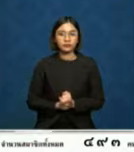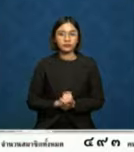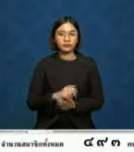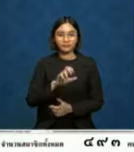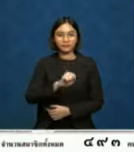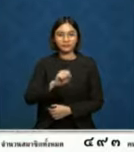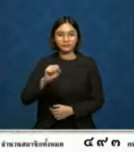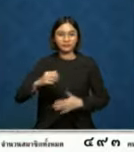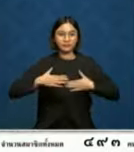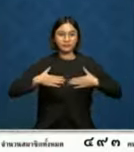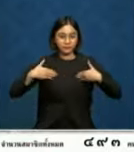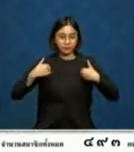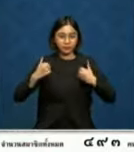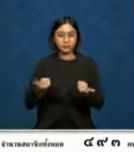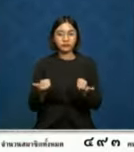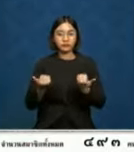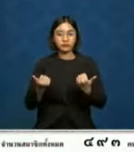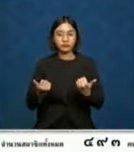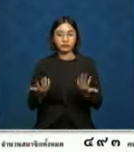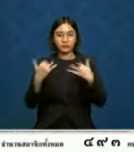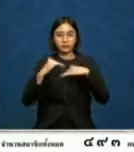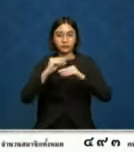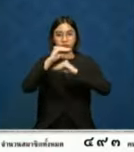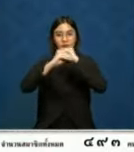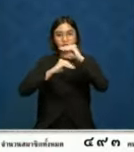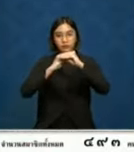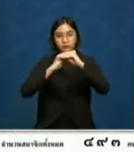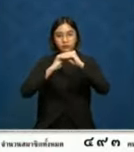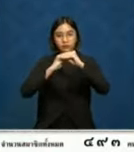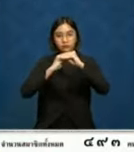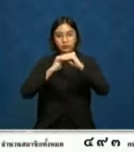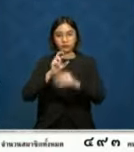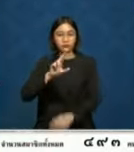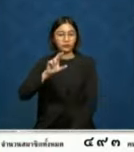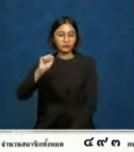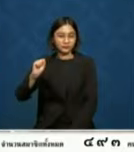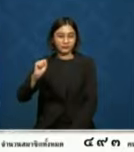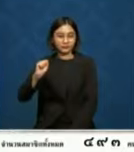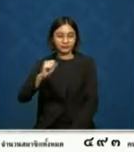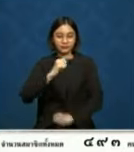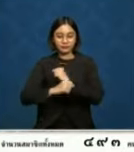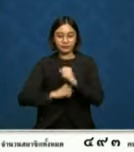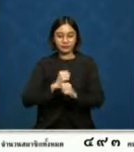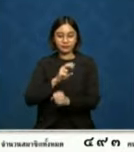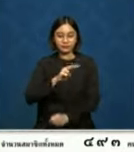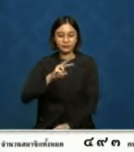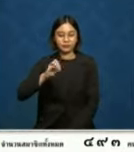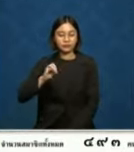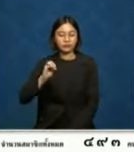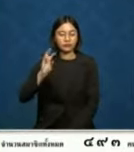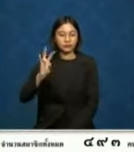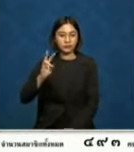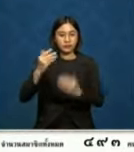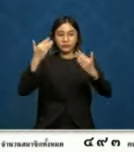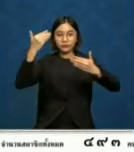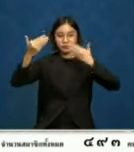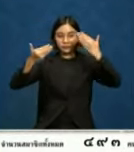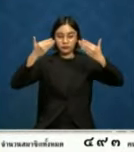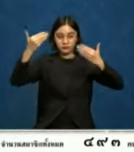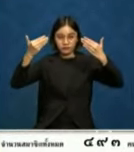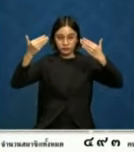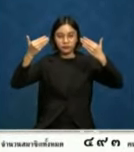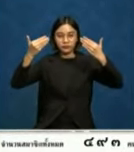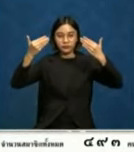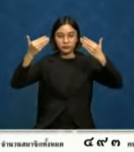ราษฎรยินดีต้อนรับคณะผู้เข้าร่วมโครงการต้นกล้ารัฐสภานะครับประจำปี 2567กิจกรรมนะ